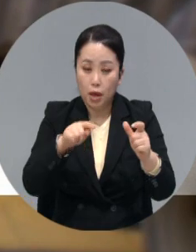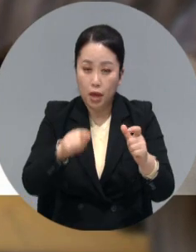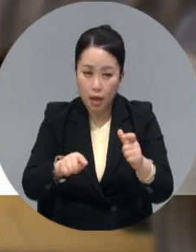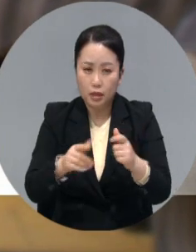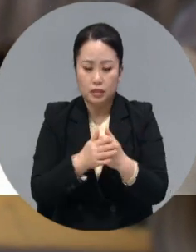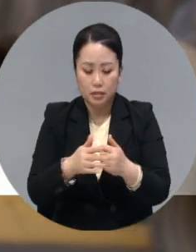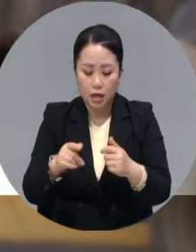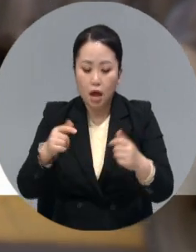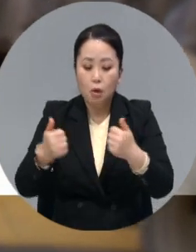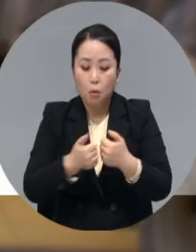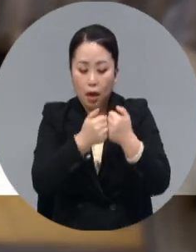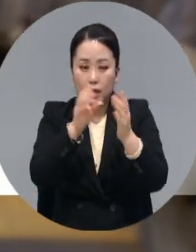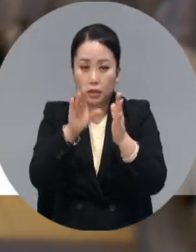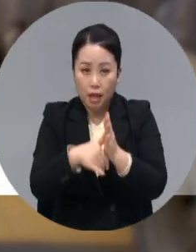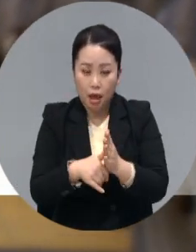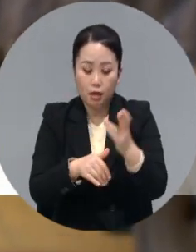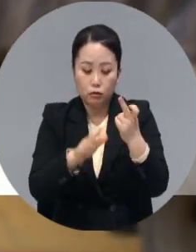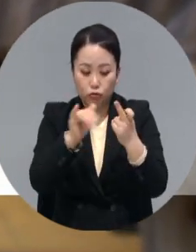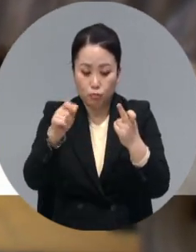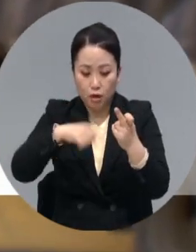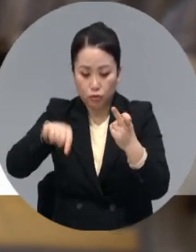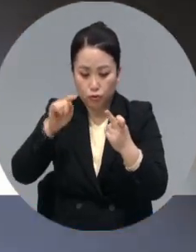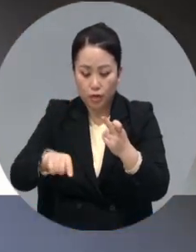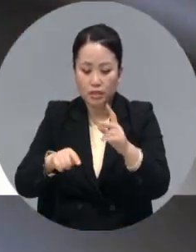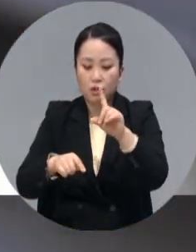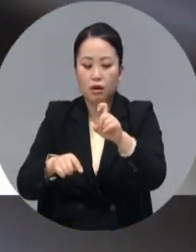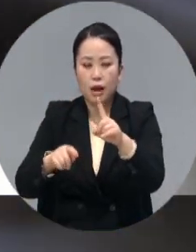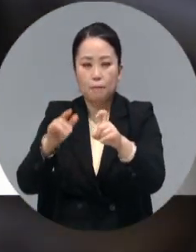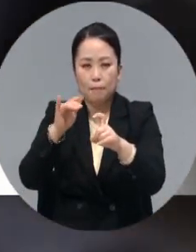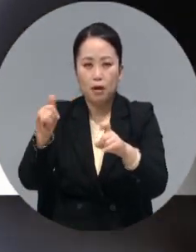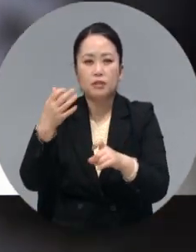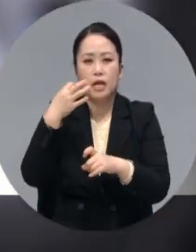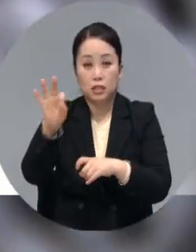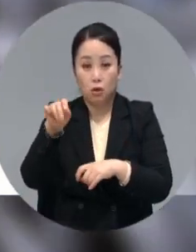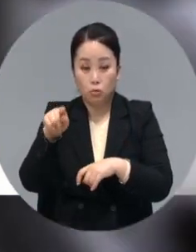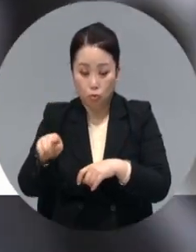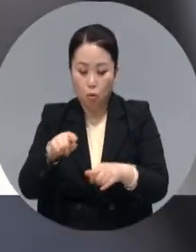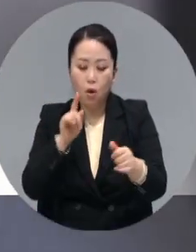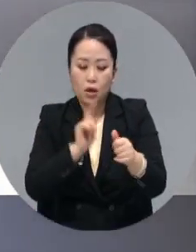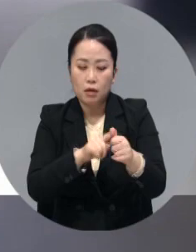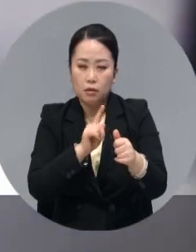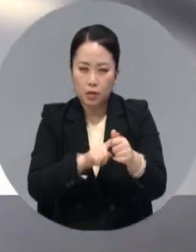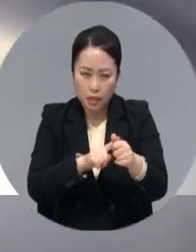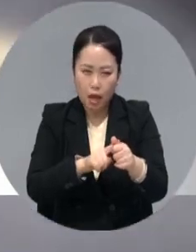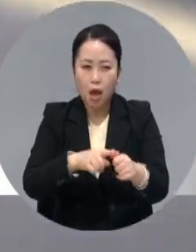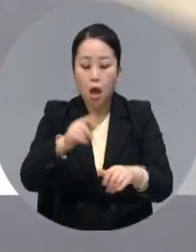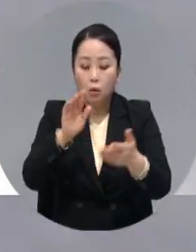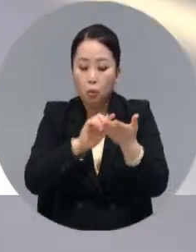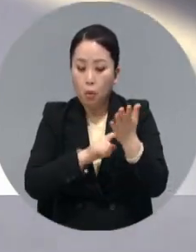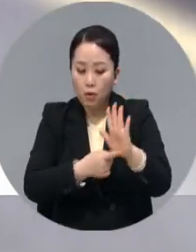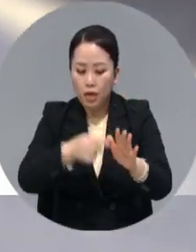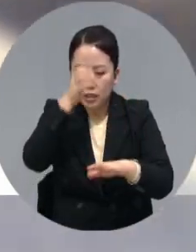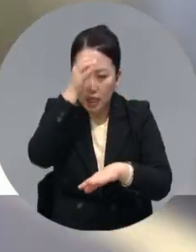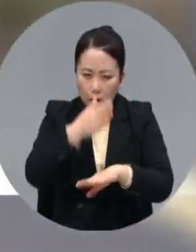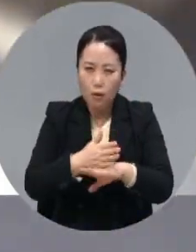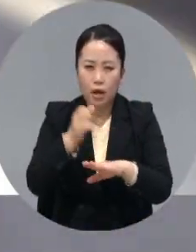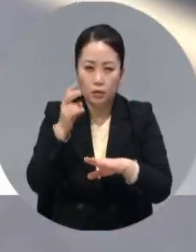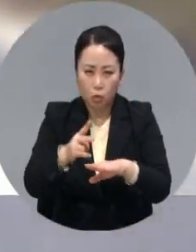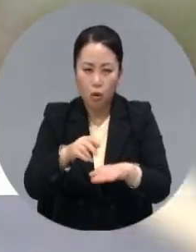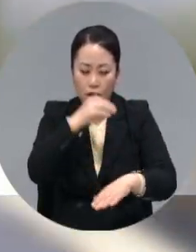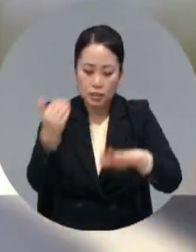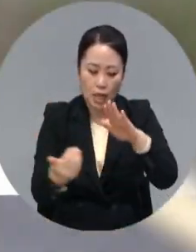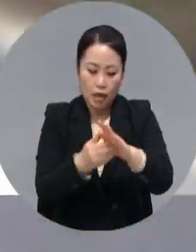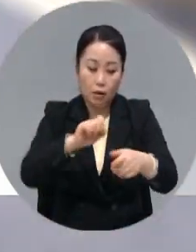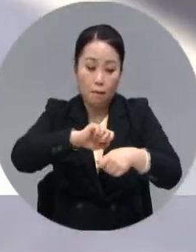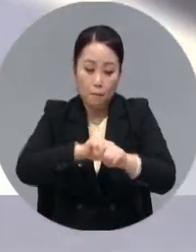12명 가운데 11명의 찬성으로 해당 의원에게 공개 사과와 함께 최고 수위인 출석정지 30일의